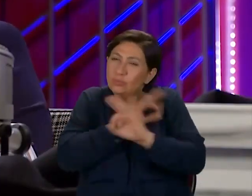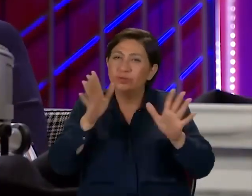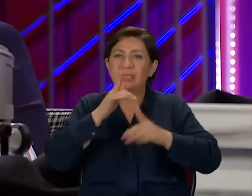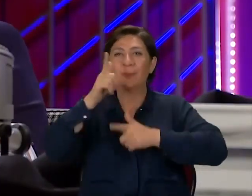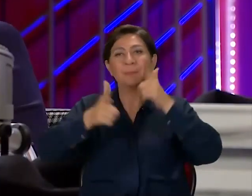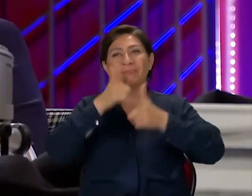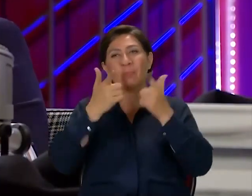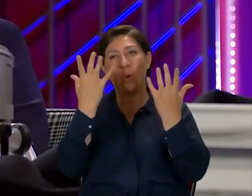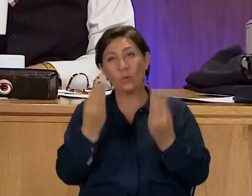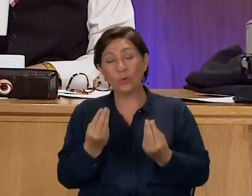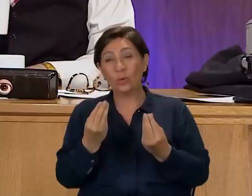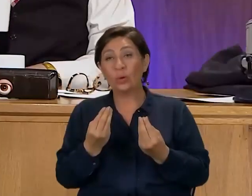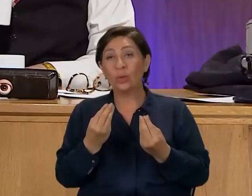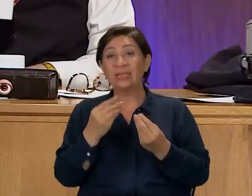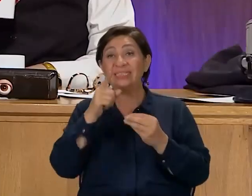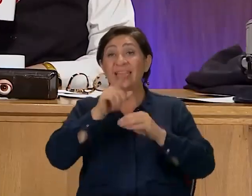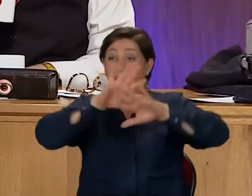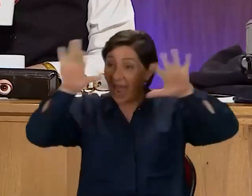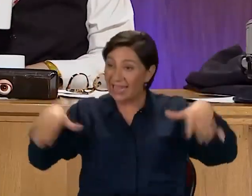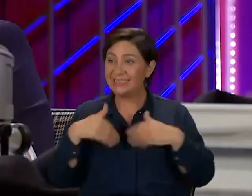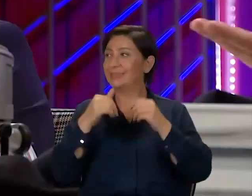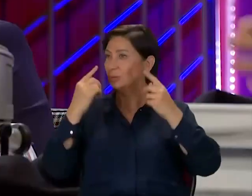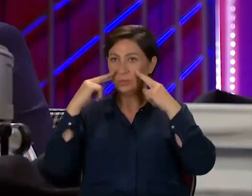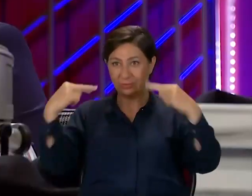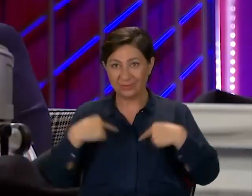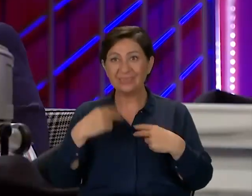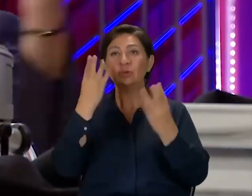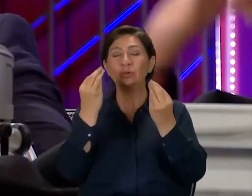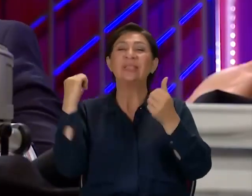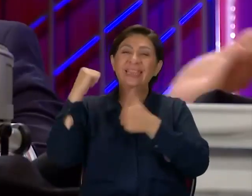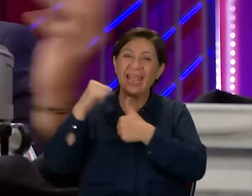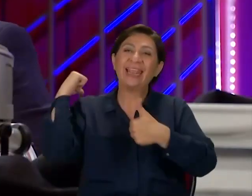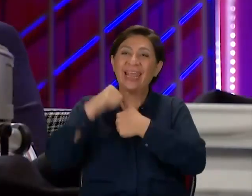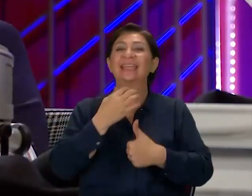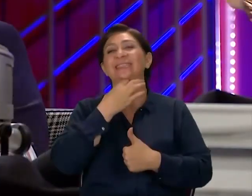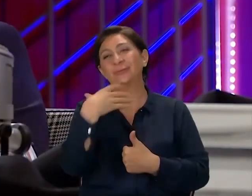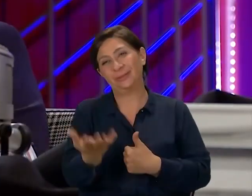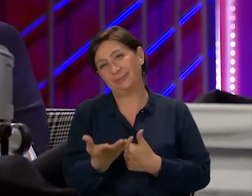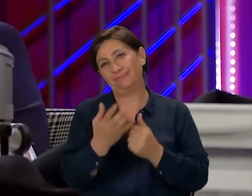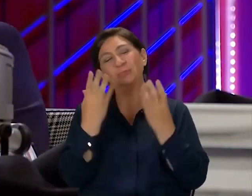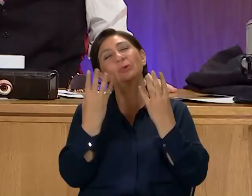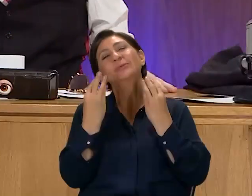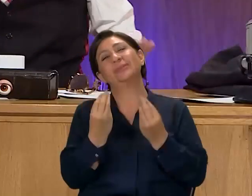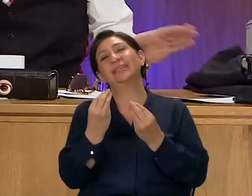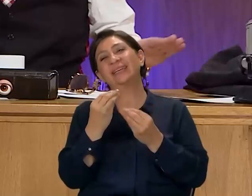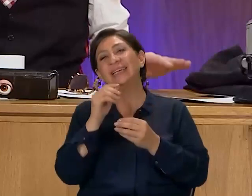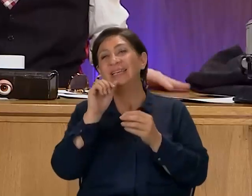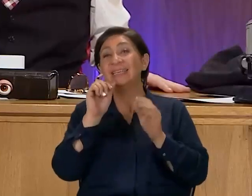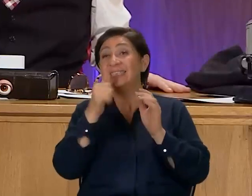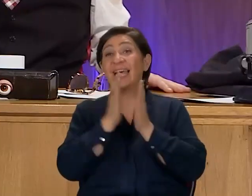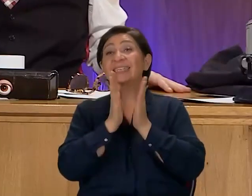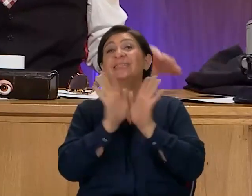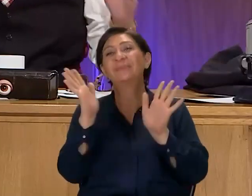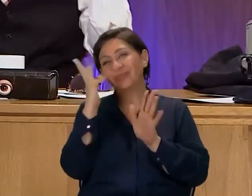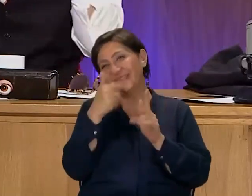bir tanesi oldu. Sana bütün herkesin önünde tekrar çok teşekkür ederim. Olağanüstü bir klip oldu çünkü. Çok güzelsiniz. Çok teşekkür ederim. Sakın alkışlamayın.